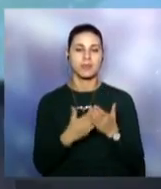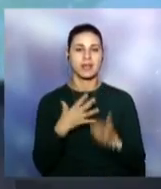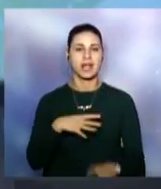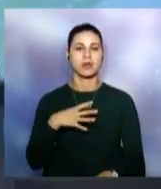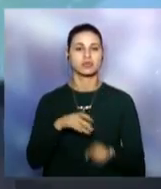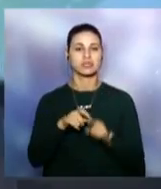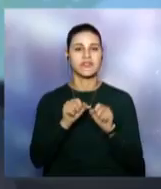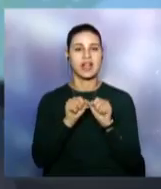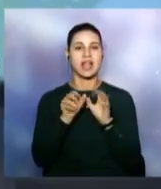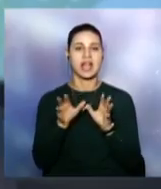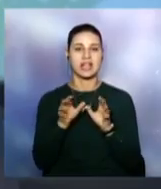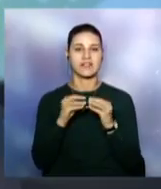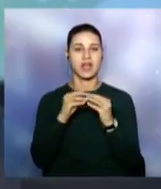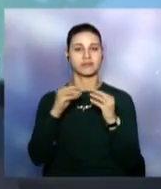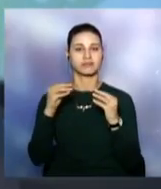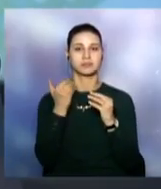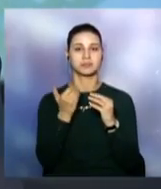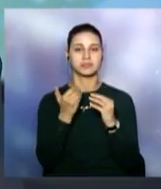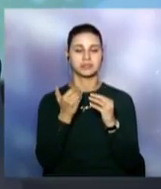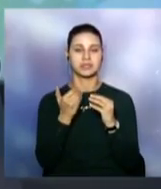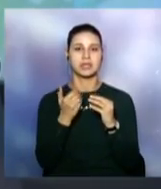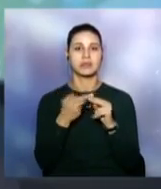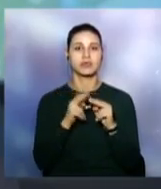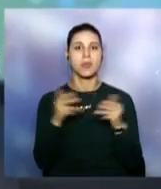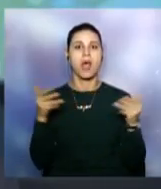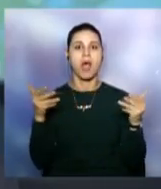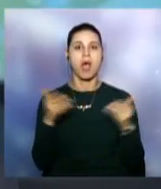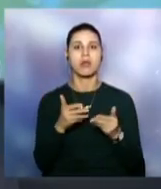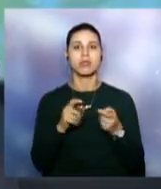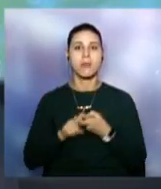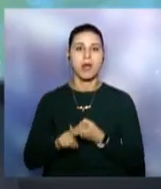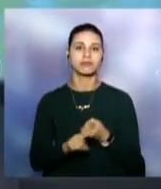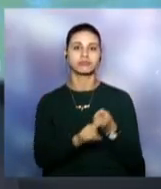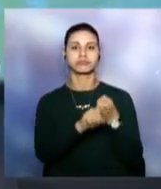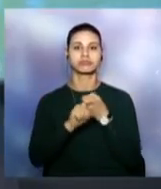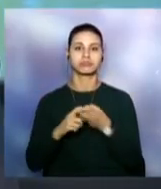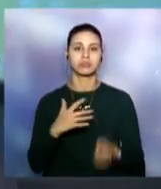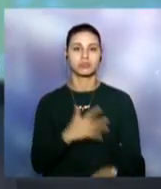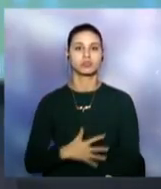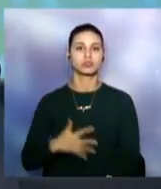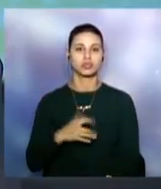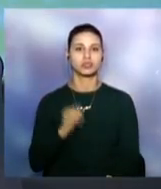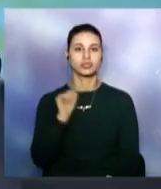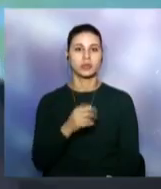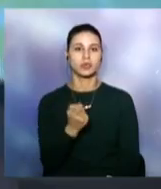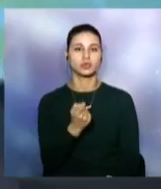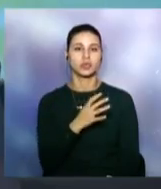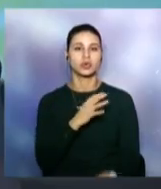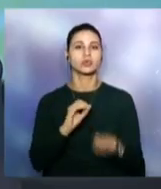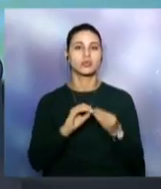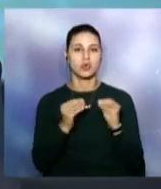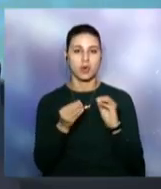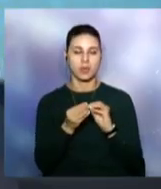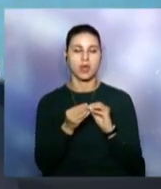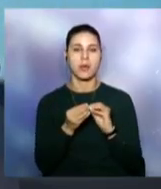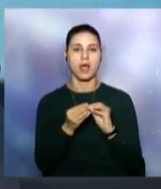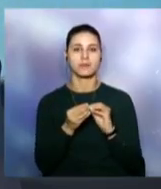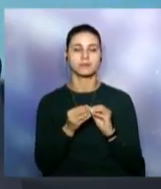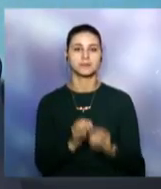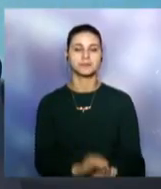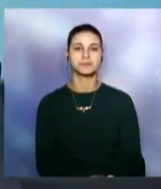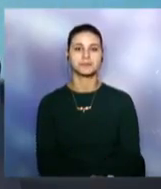ქართულად, რო თქვა, ადგილობრივი პერიტონიტი, რომლის დროსაც გართულების პროცენტი ცოტა უფრო მაღალია ვიდრე არადესტრუქციული ფორმების